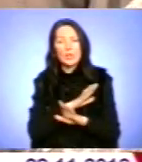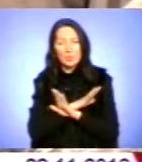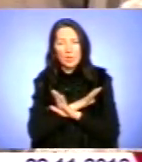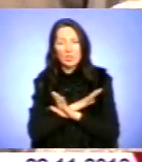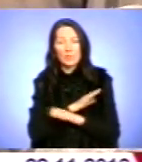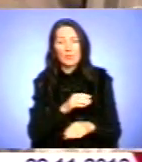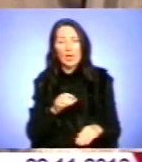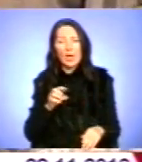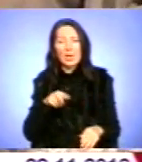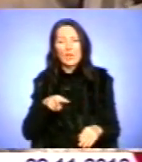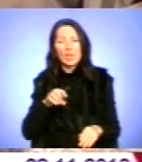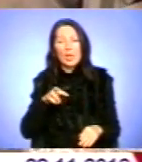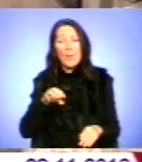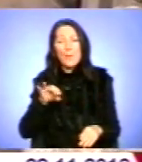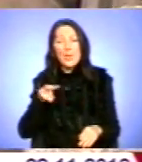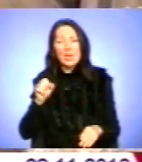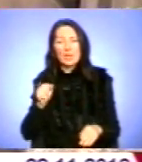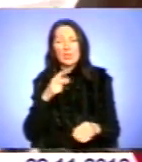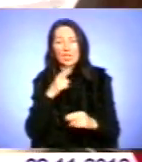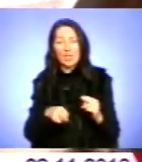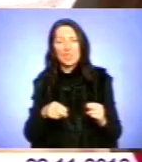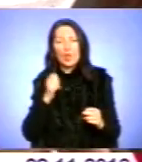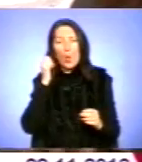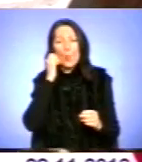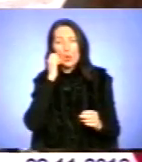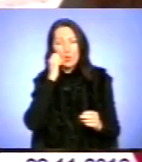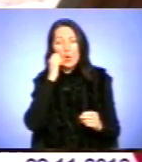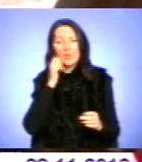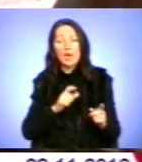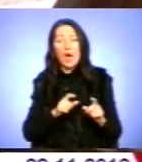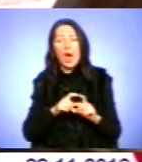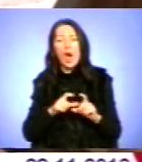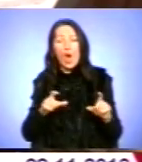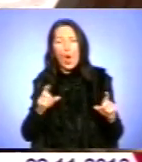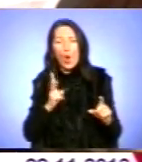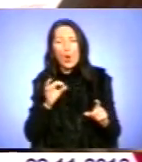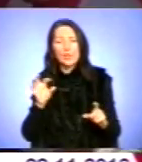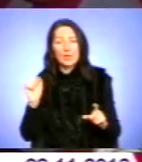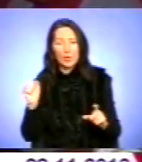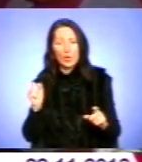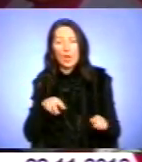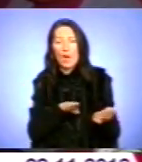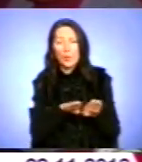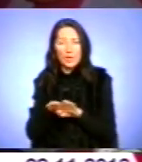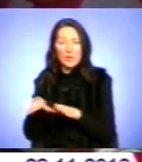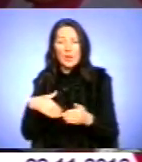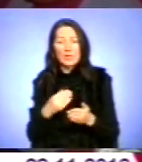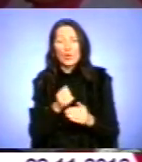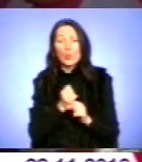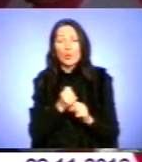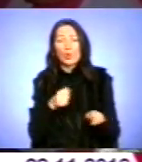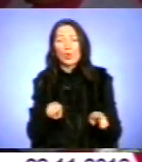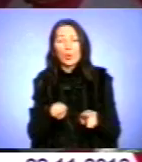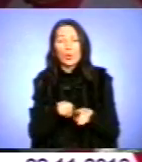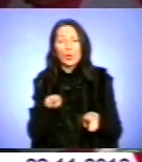Леонід Міллер закінчив Московську консерваторію, спеціалізується на аранжуванні, прирівнює свою діяльність до дизайнерської, своєрідний